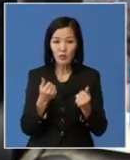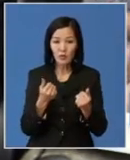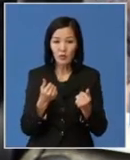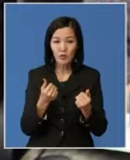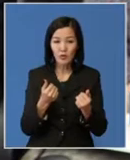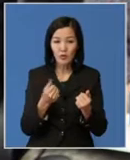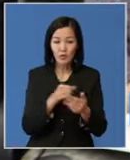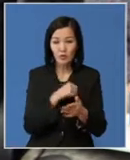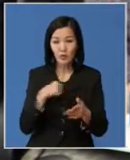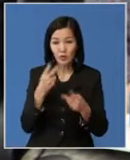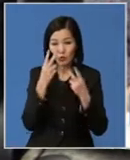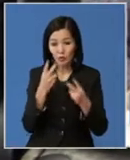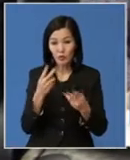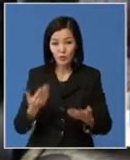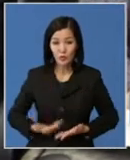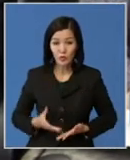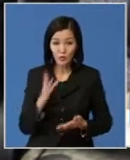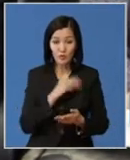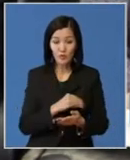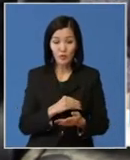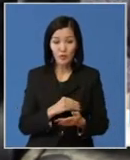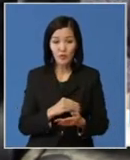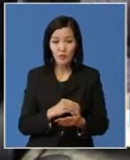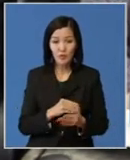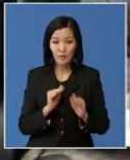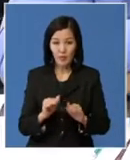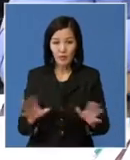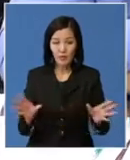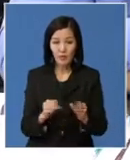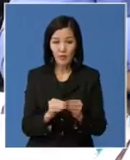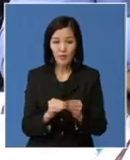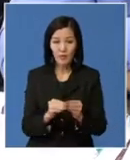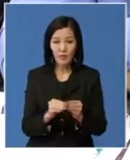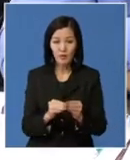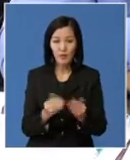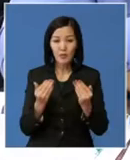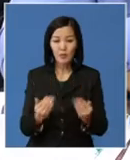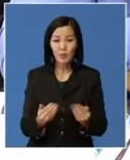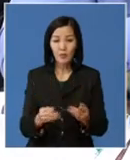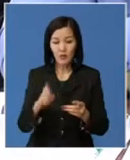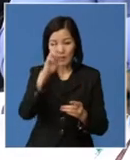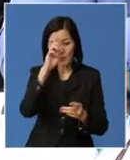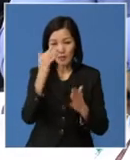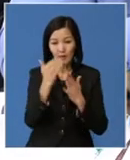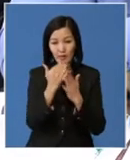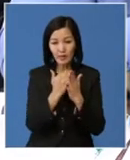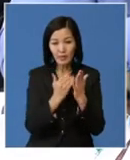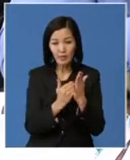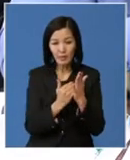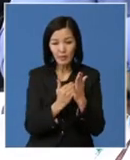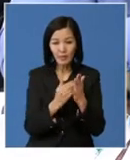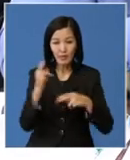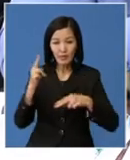Сіз өздеріңіз барсаңыз тұрасыздар ма сол жақта? Титтей битте кішкентай балалармен. Бізде бүгінгі мемлекеттік бағдарламалармен